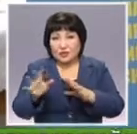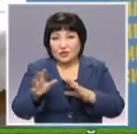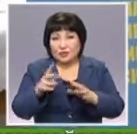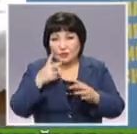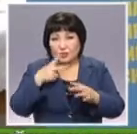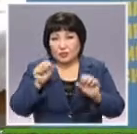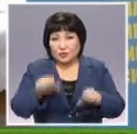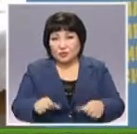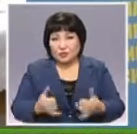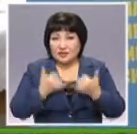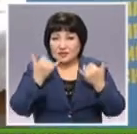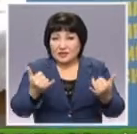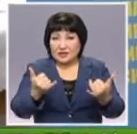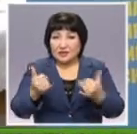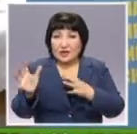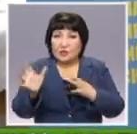жайлы,